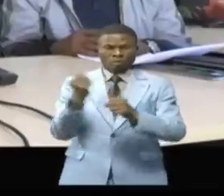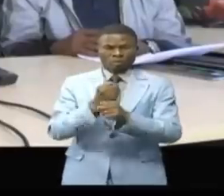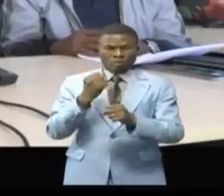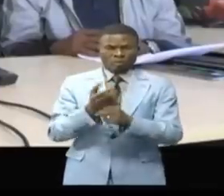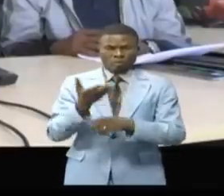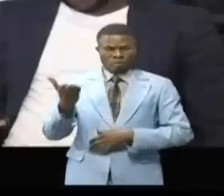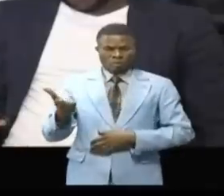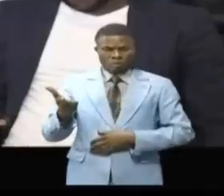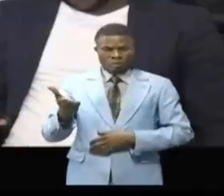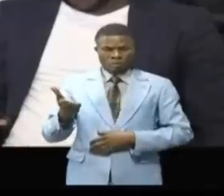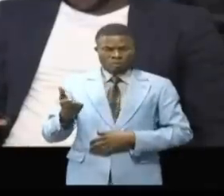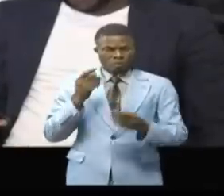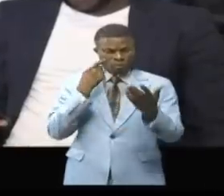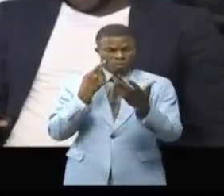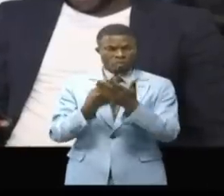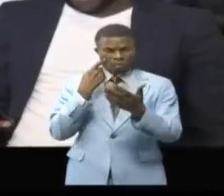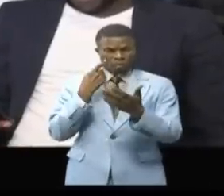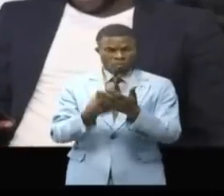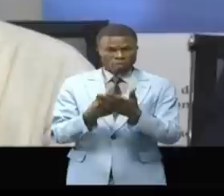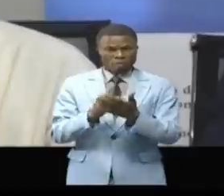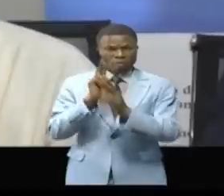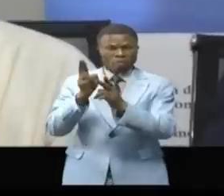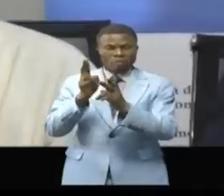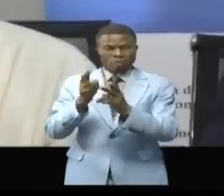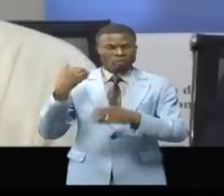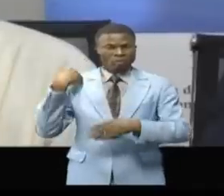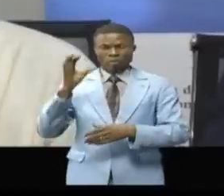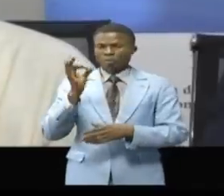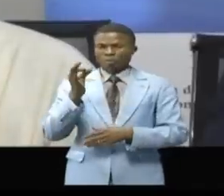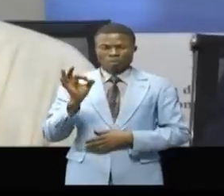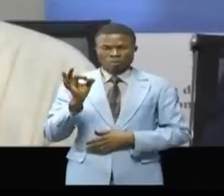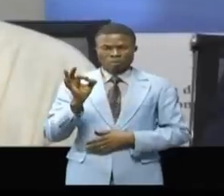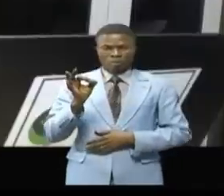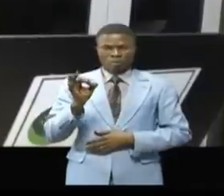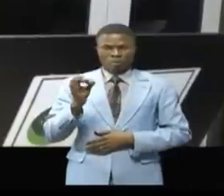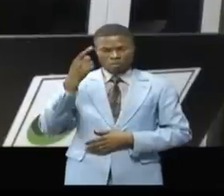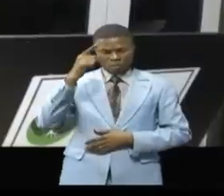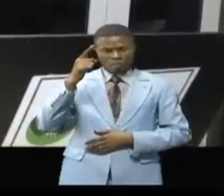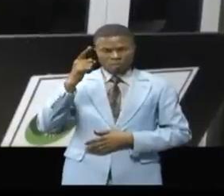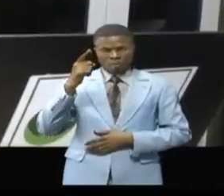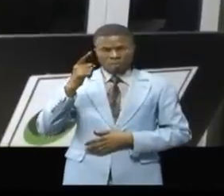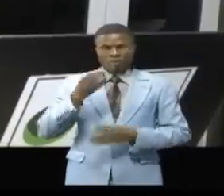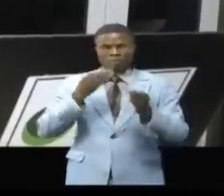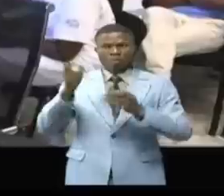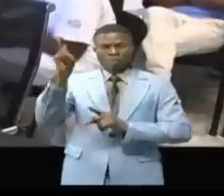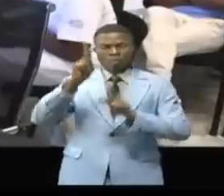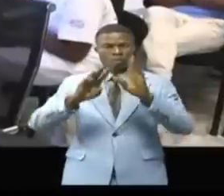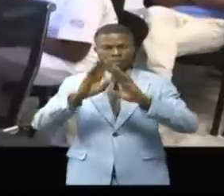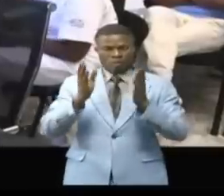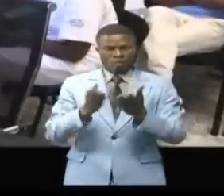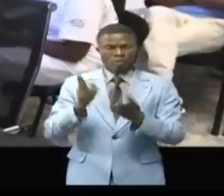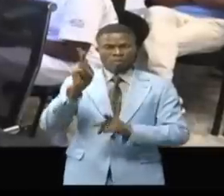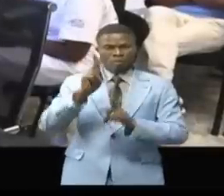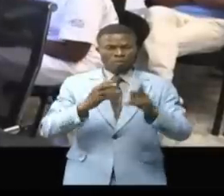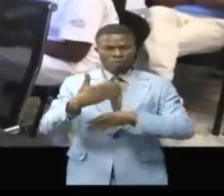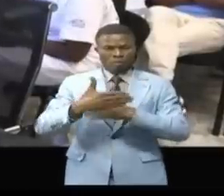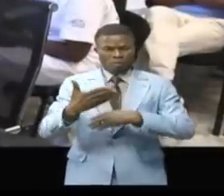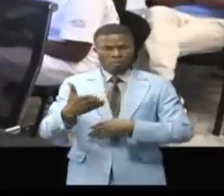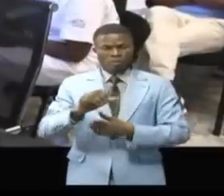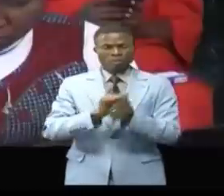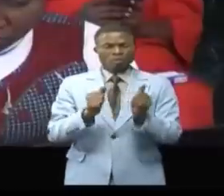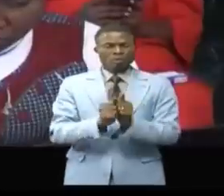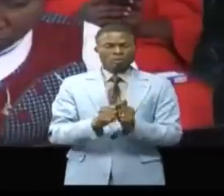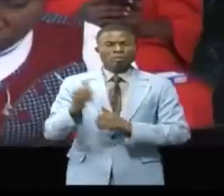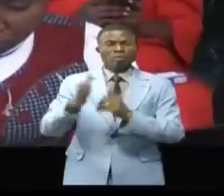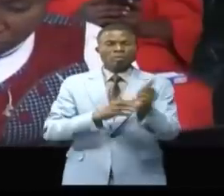Raid Rénové, constate qu'aucun rapport officiel n'a été publié pour fixer l'opinion publique et les populations victimes de cette